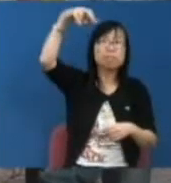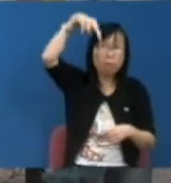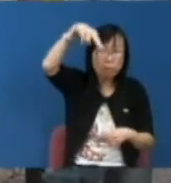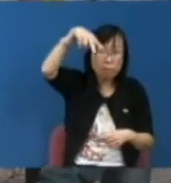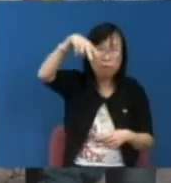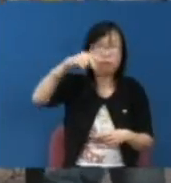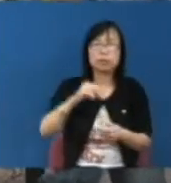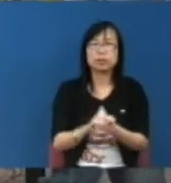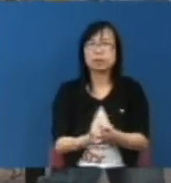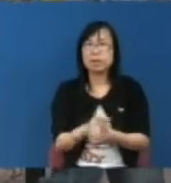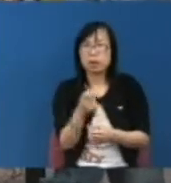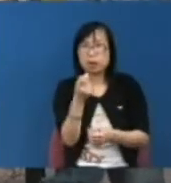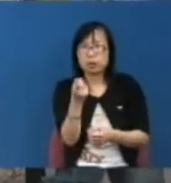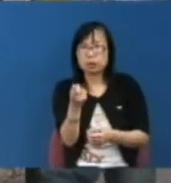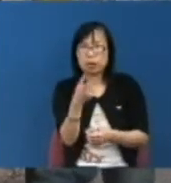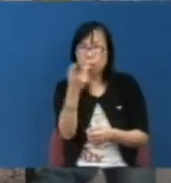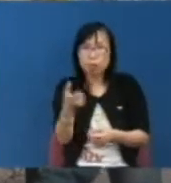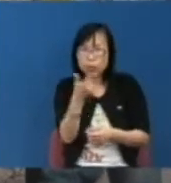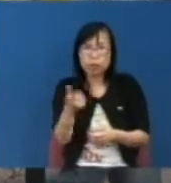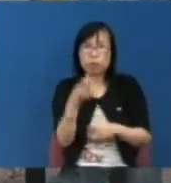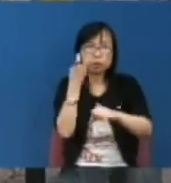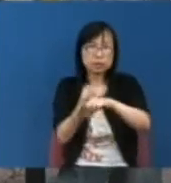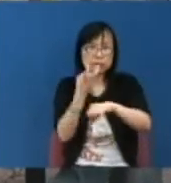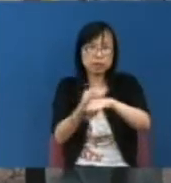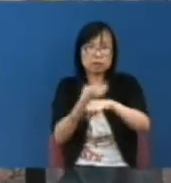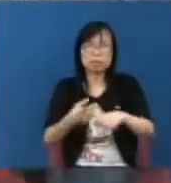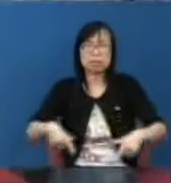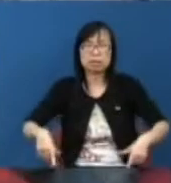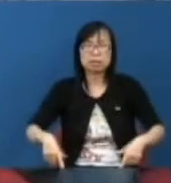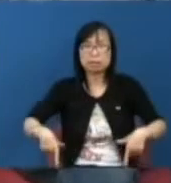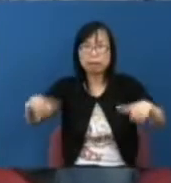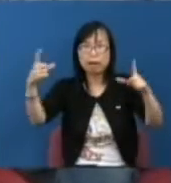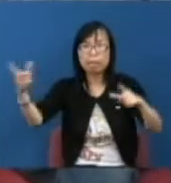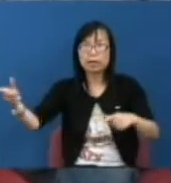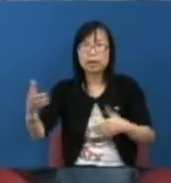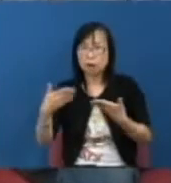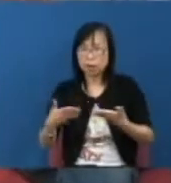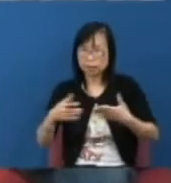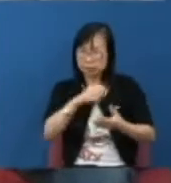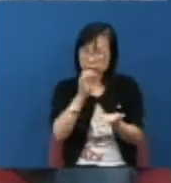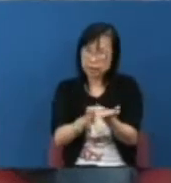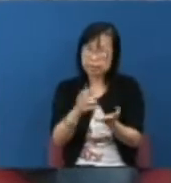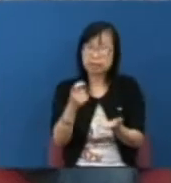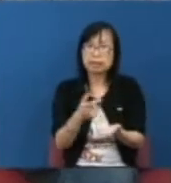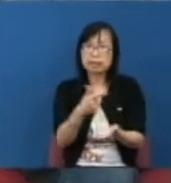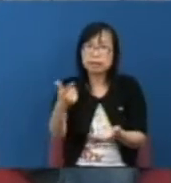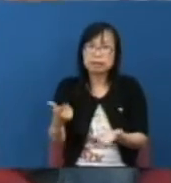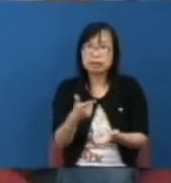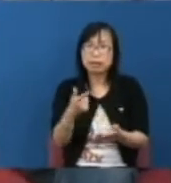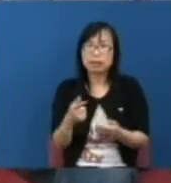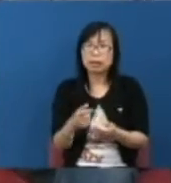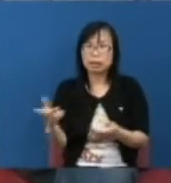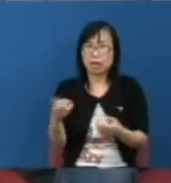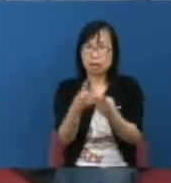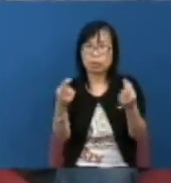實都係好， 其實我 哋 好鬼石屎喎，因為嗱你諗下， 我哋 咁地少人多，咁寸金尺土，綠